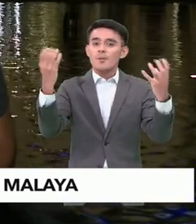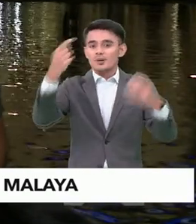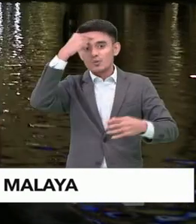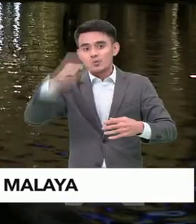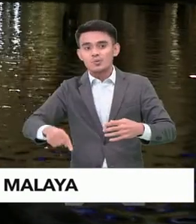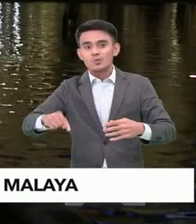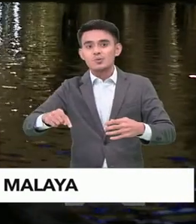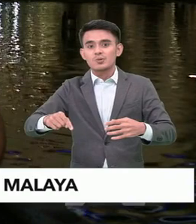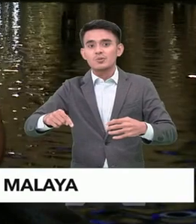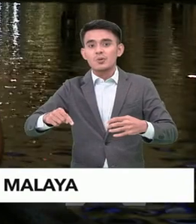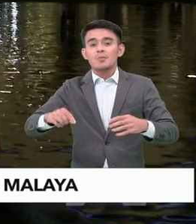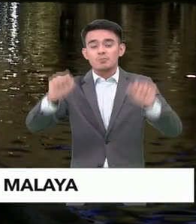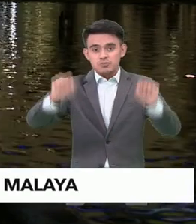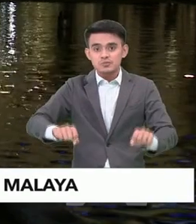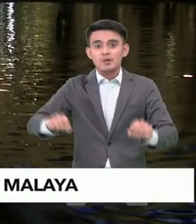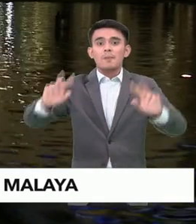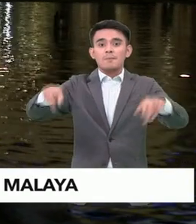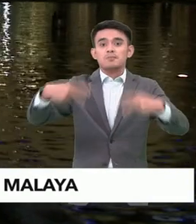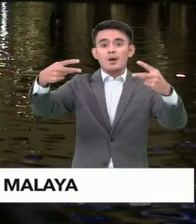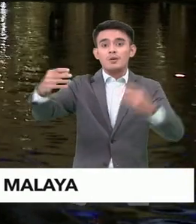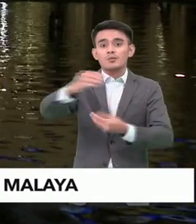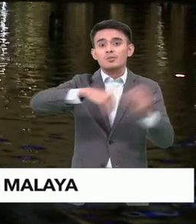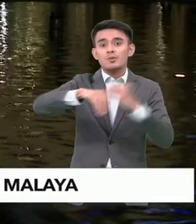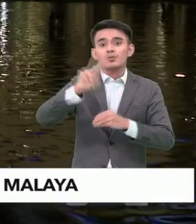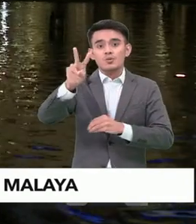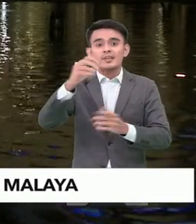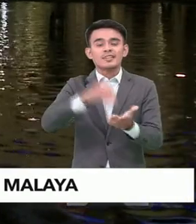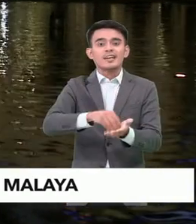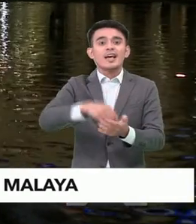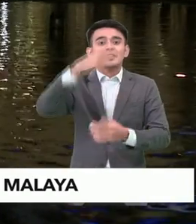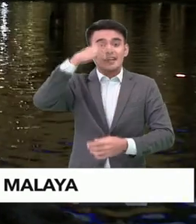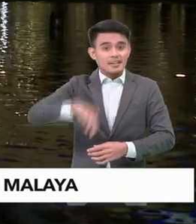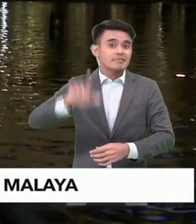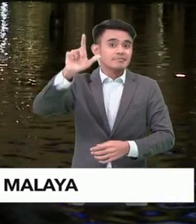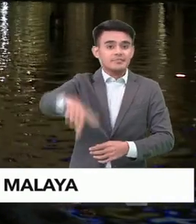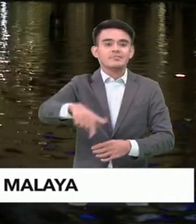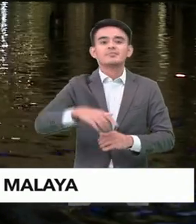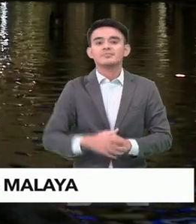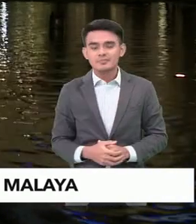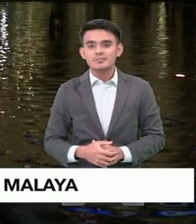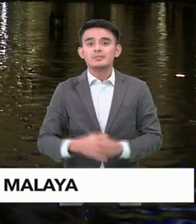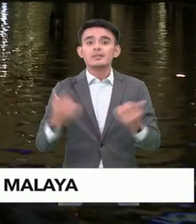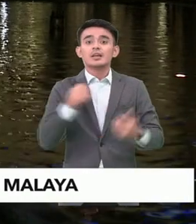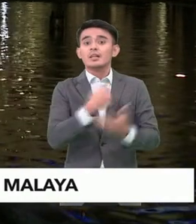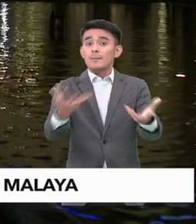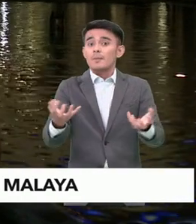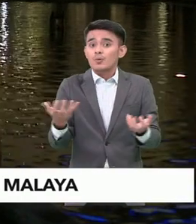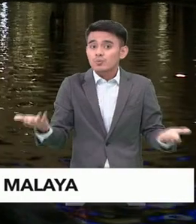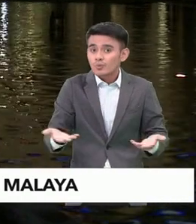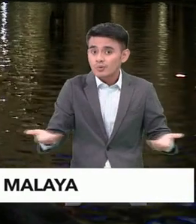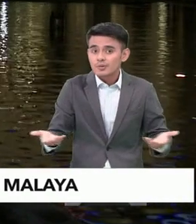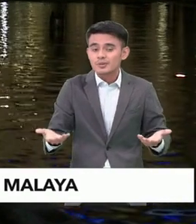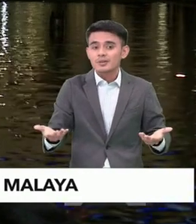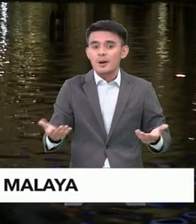bertandang bagi aksis baru akhir kedua di bengkok Thailand nanti dan apa yang kita mau melihat bahwa